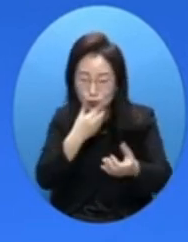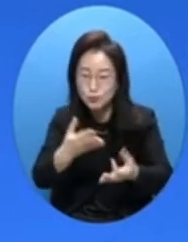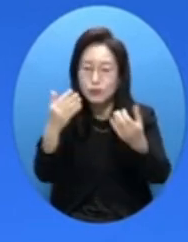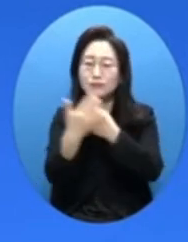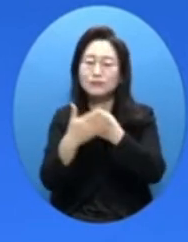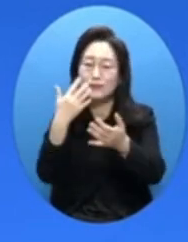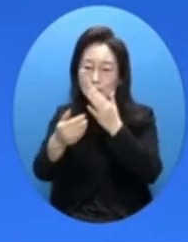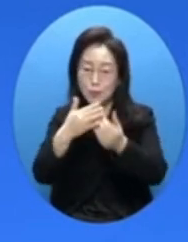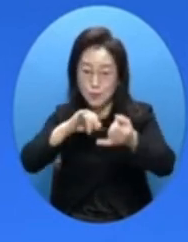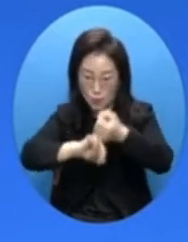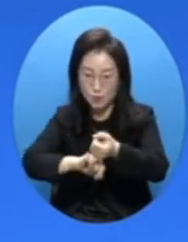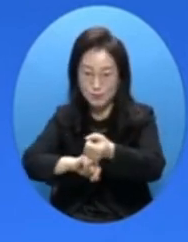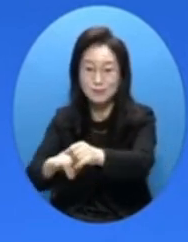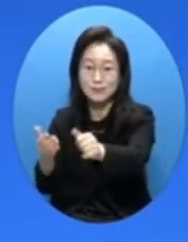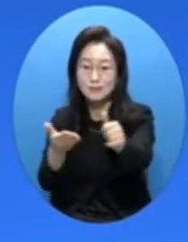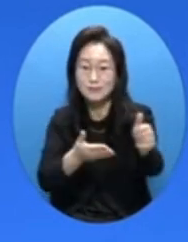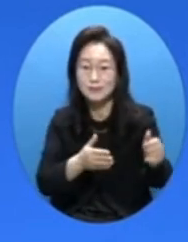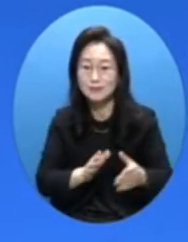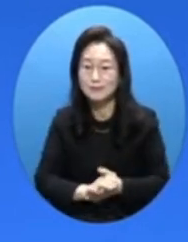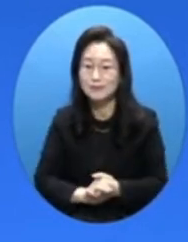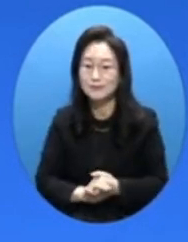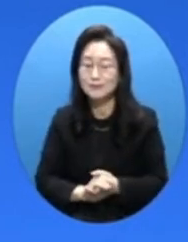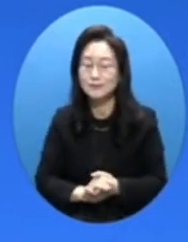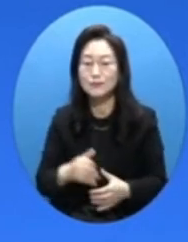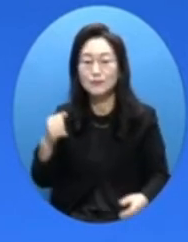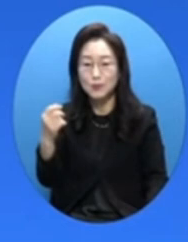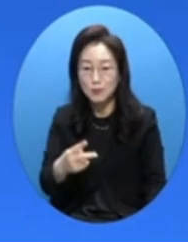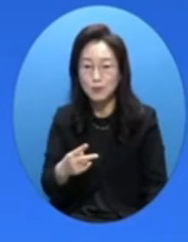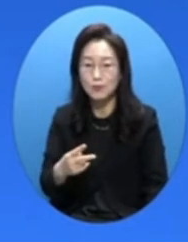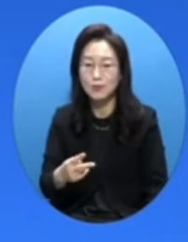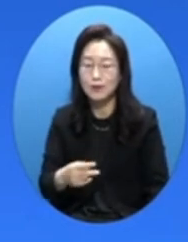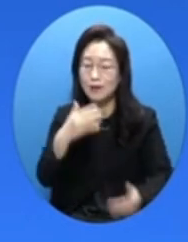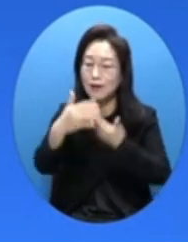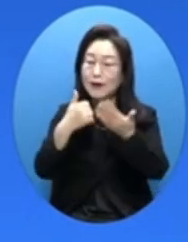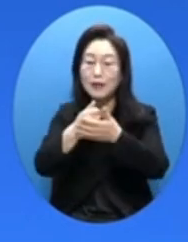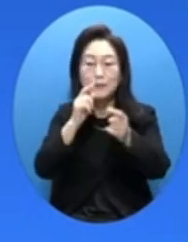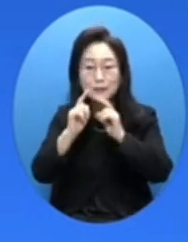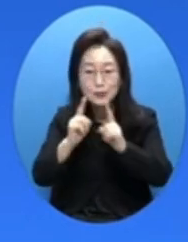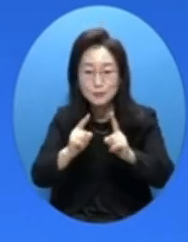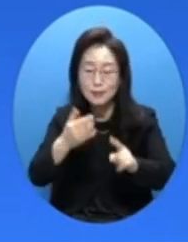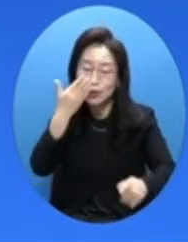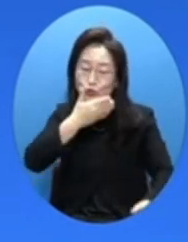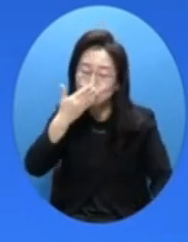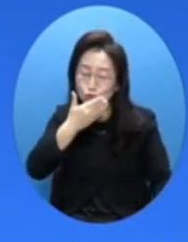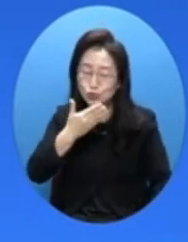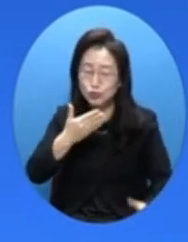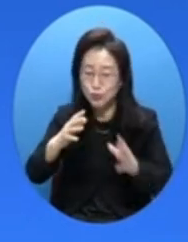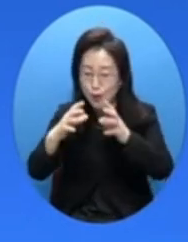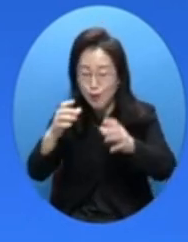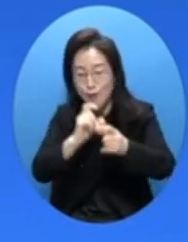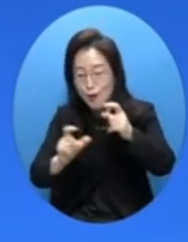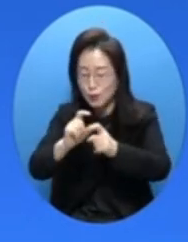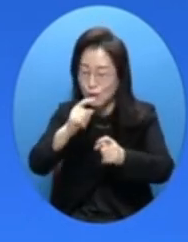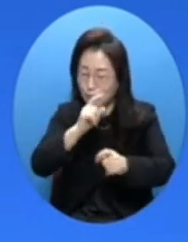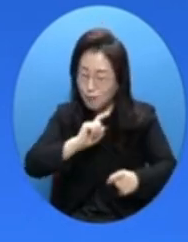체험하는 여러분 모두 되기를 바랍니다. 그리고 이 말씀이 꿀과 송이 꿀보다 더 달다